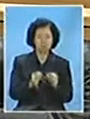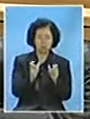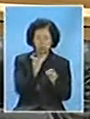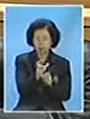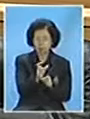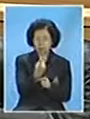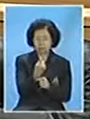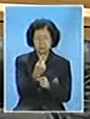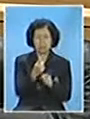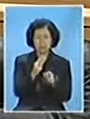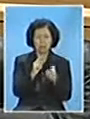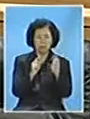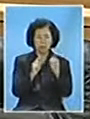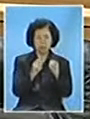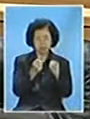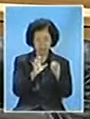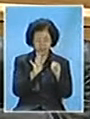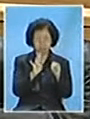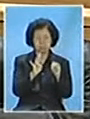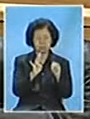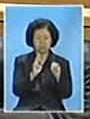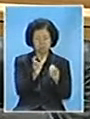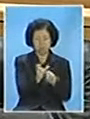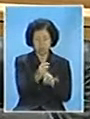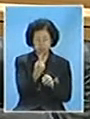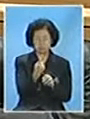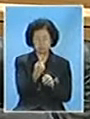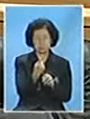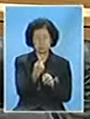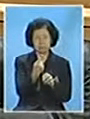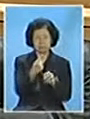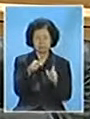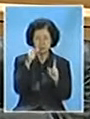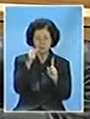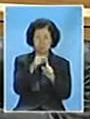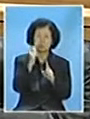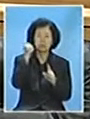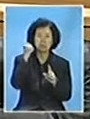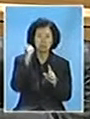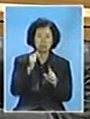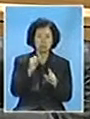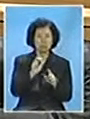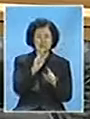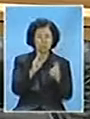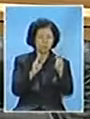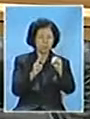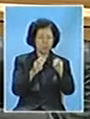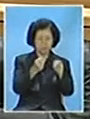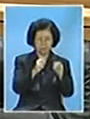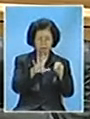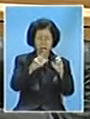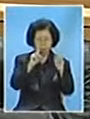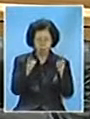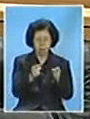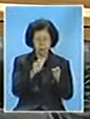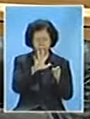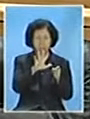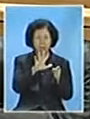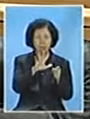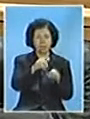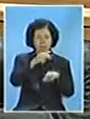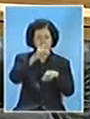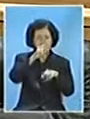17เนี่ยเขาบอกว่าวัตถุประสงค์เดิมเนี่ยนะครับเขาเอาเฉพาะมาตรา15วงเล็บ5เนี่ยแล้วการแต่ง